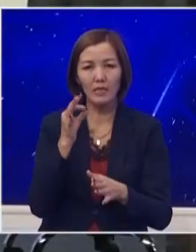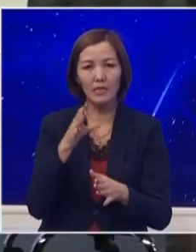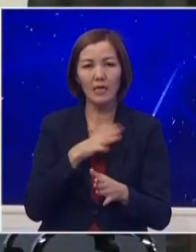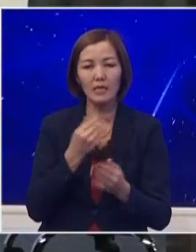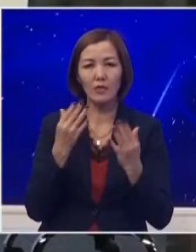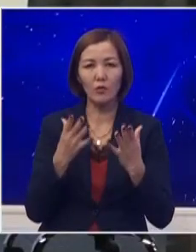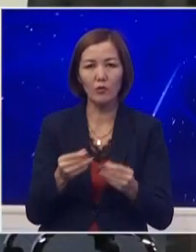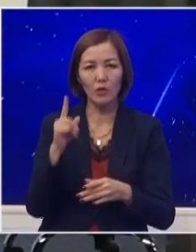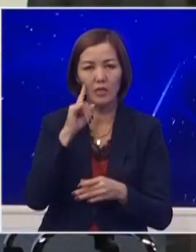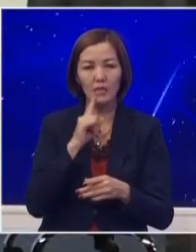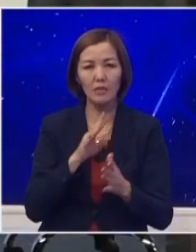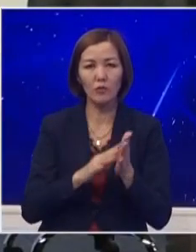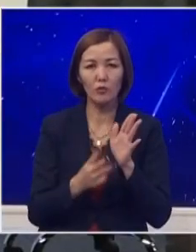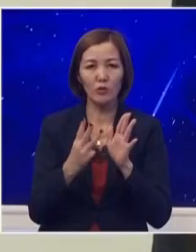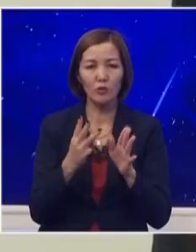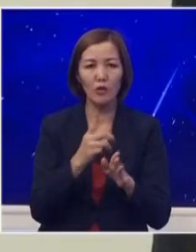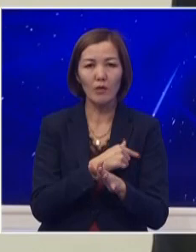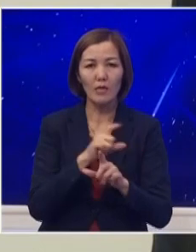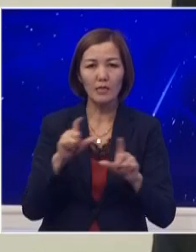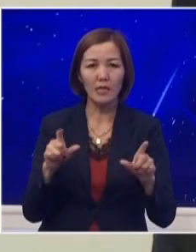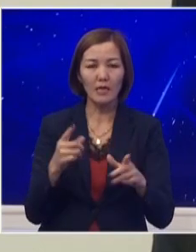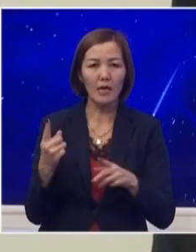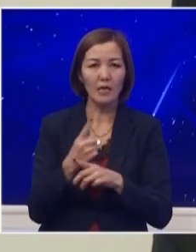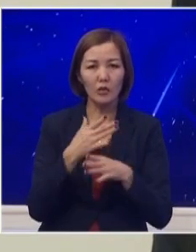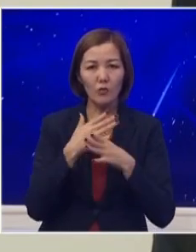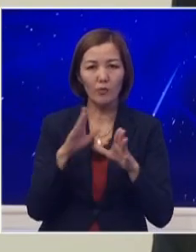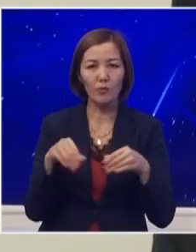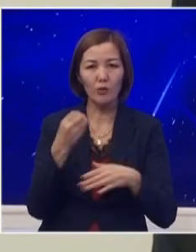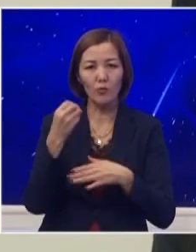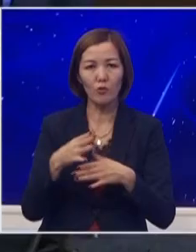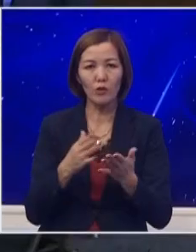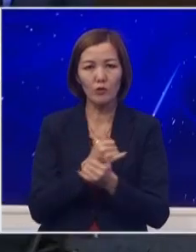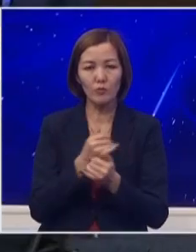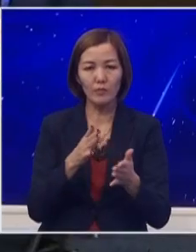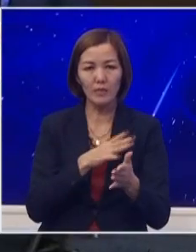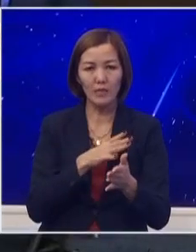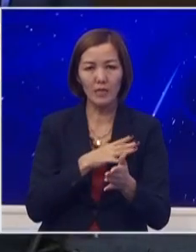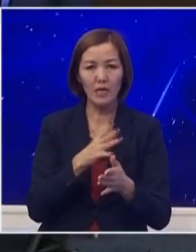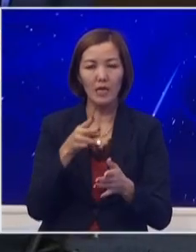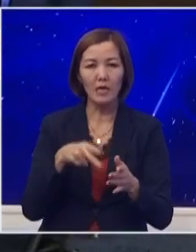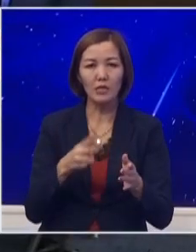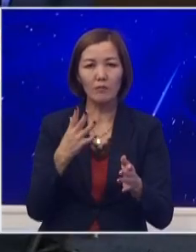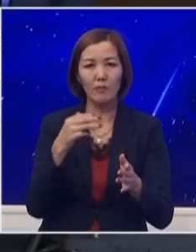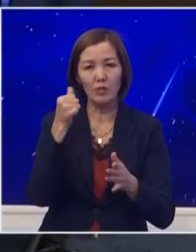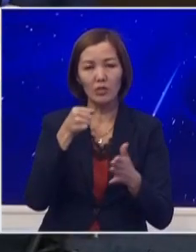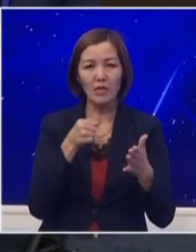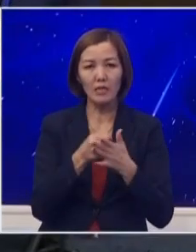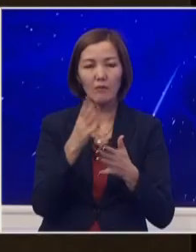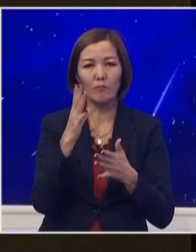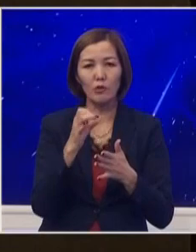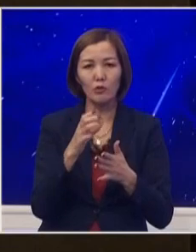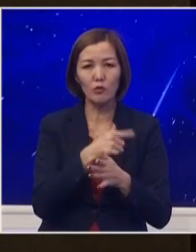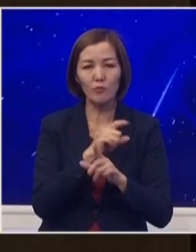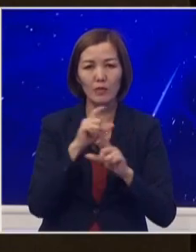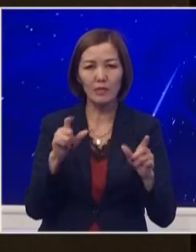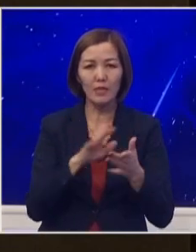кетейік, қазіргі таңда елімізде 93 медициналық санитарлық алғашқы көмек орталығы жұмыс істейді. Сонымен қатар 2025 жылға қарай